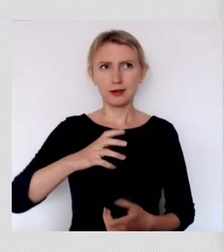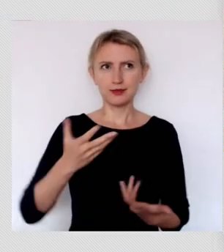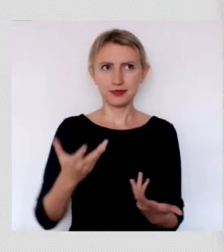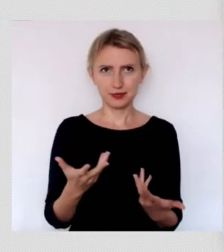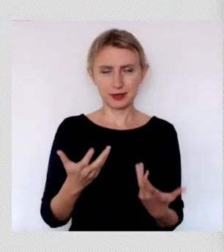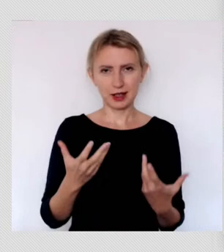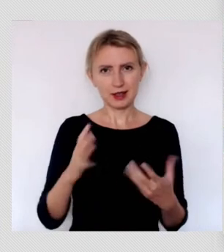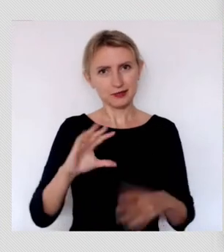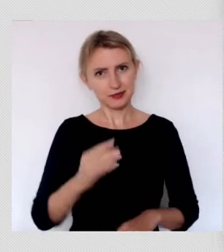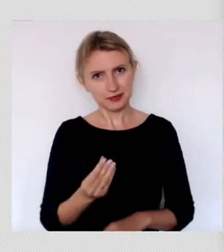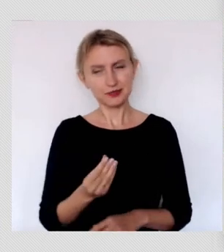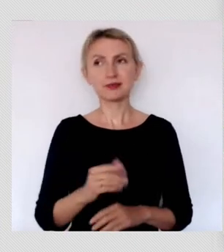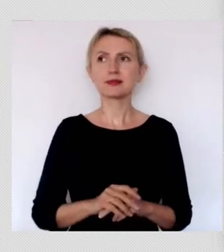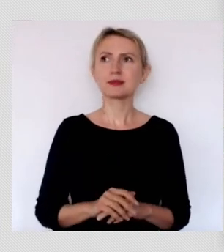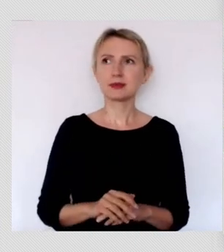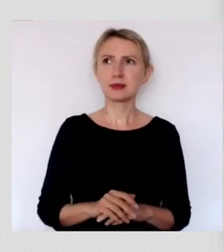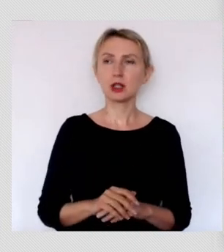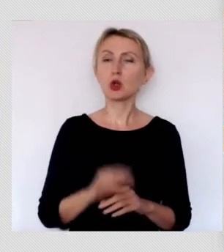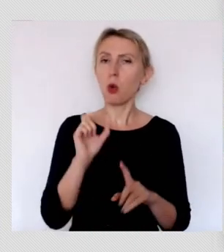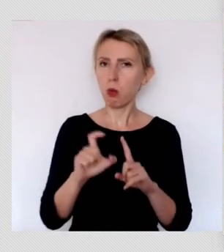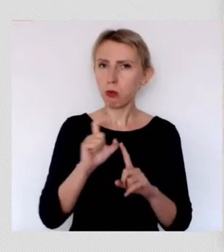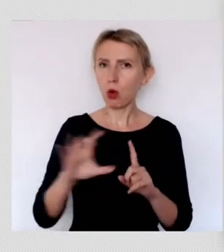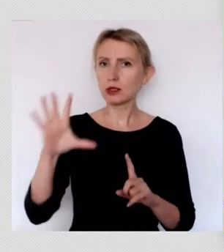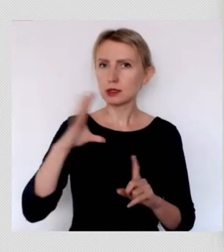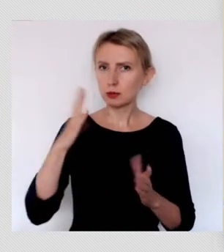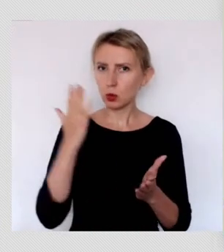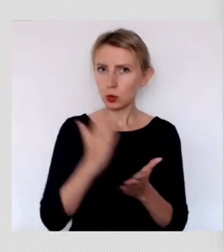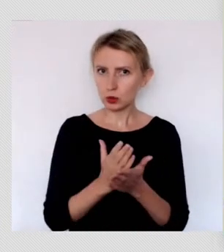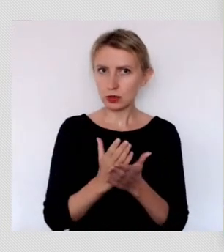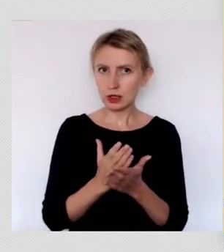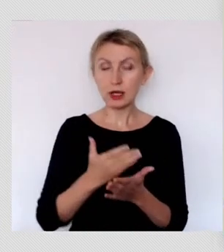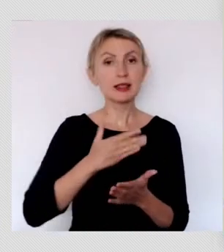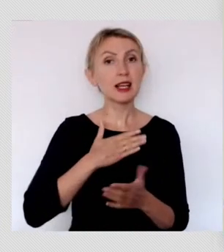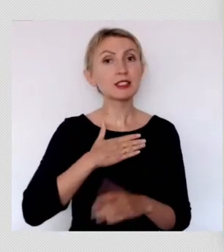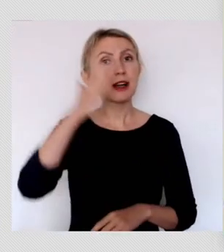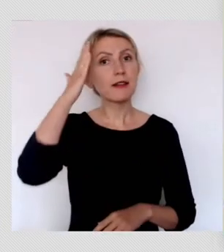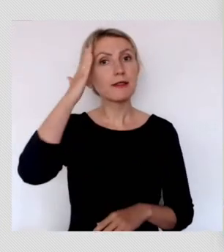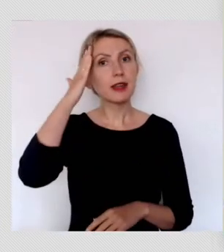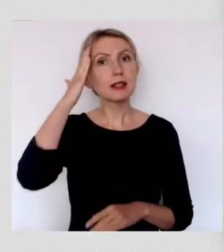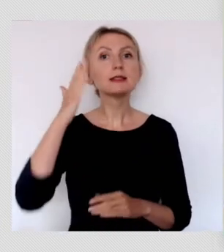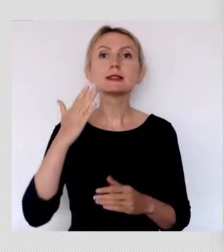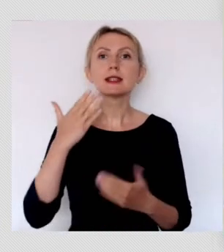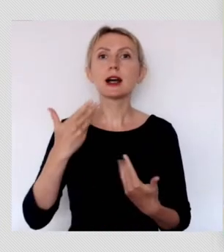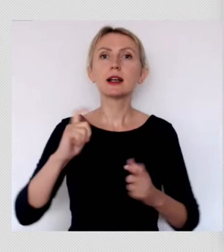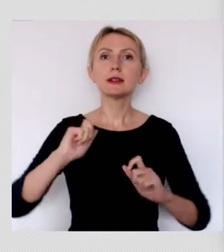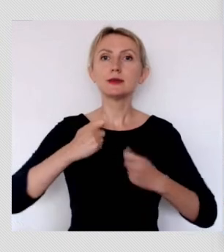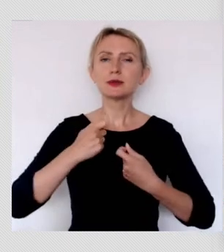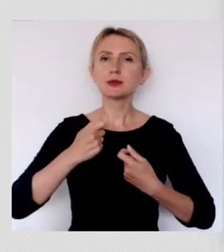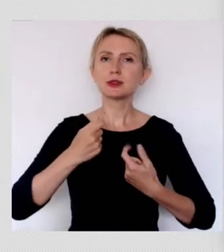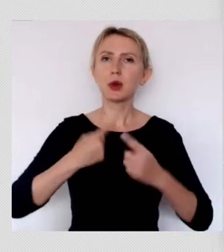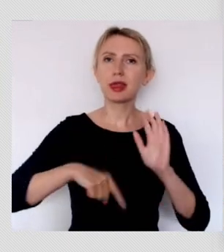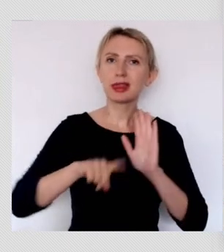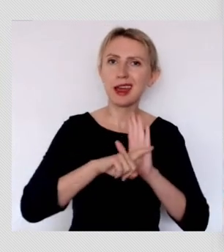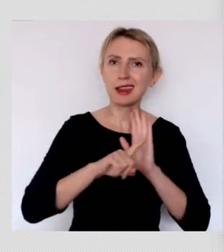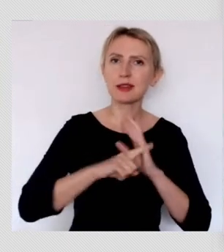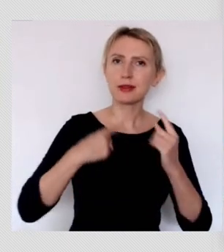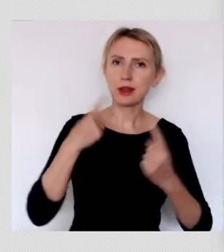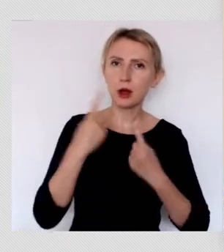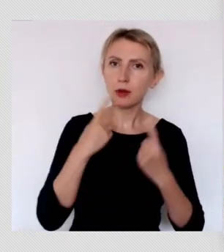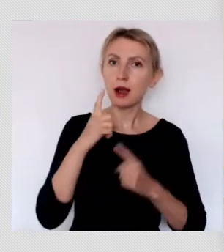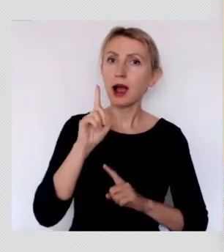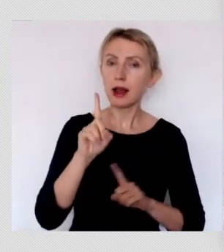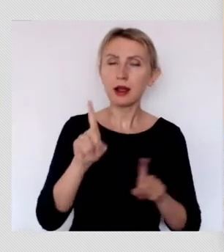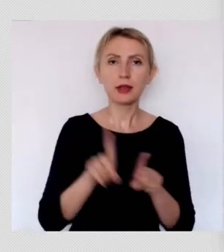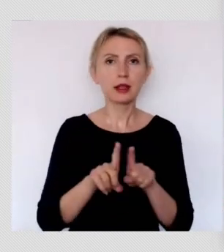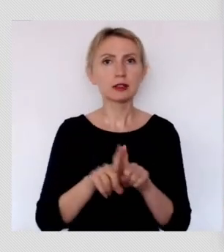to pojęcie się już tutaj pojawiało, bo nasza wiedza skłania nas do pesymistycznego nastawienia i